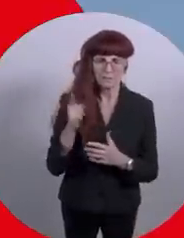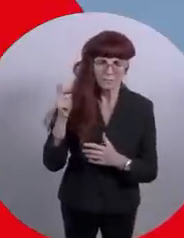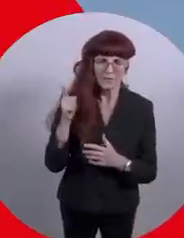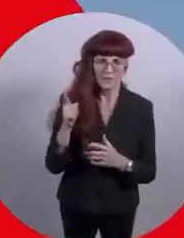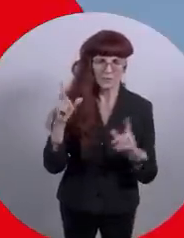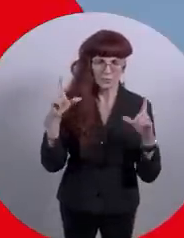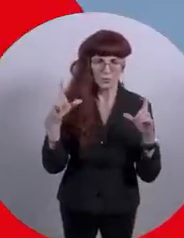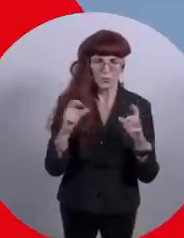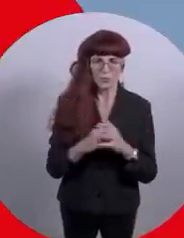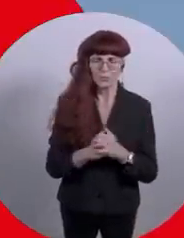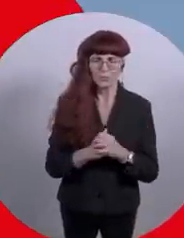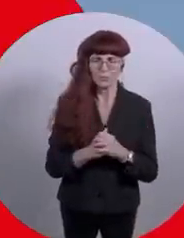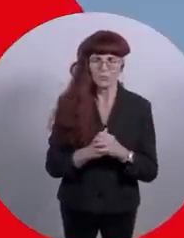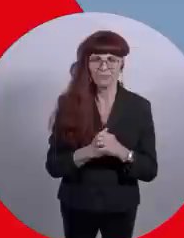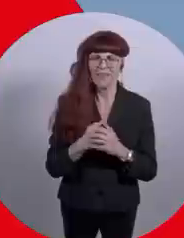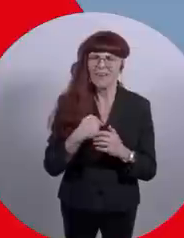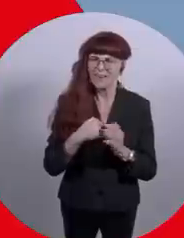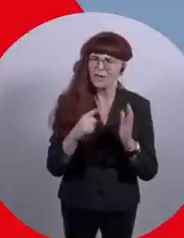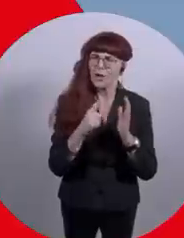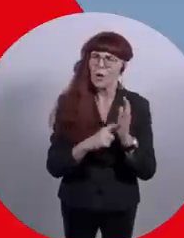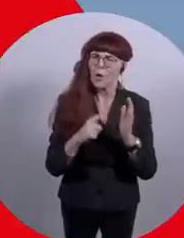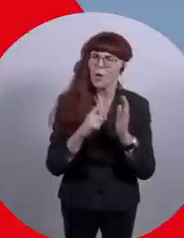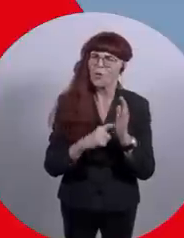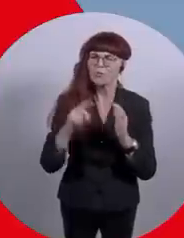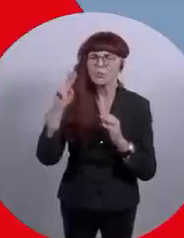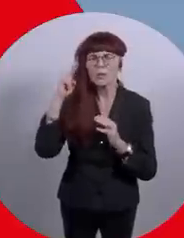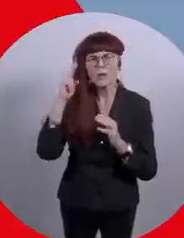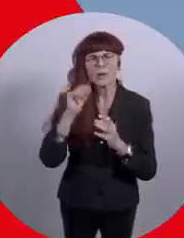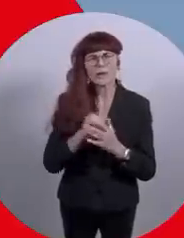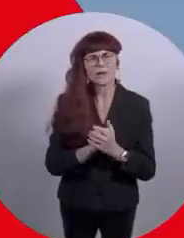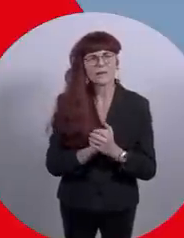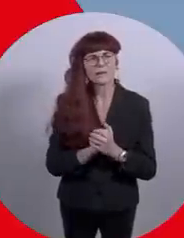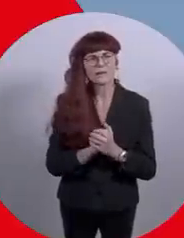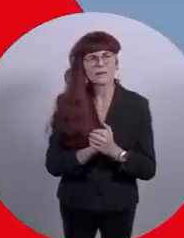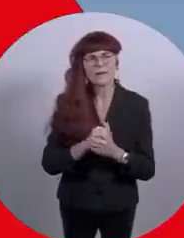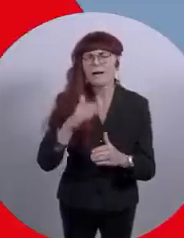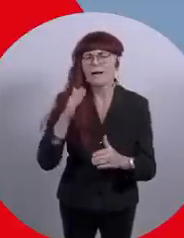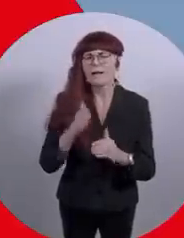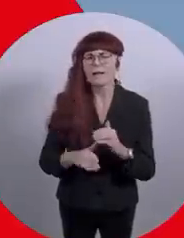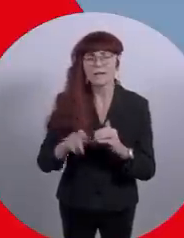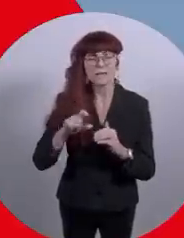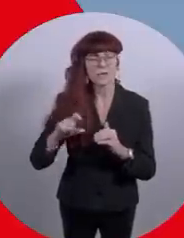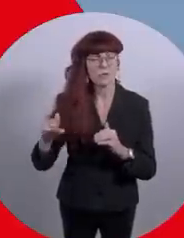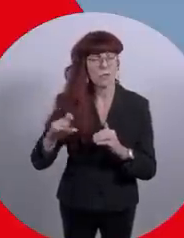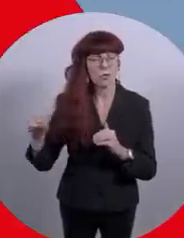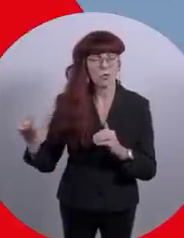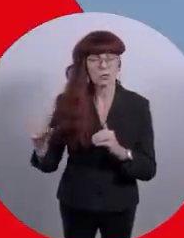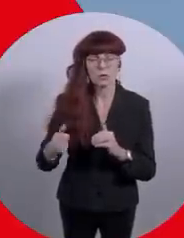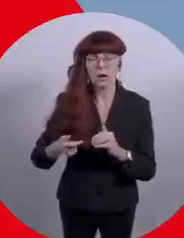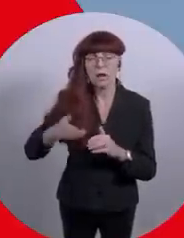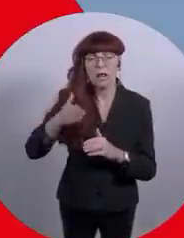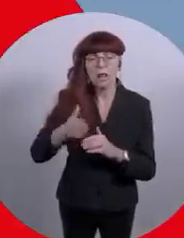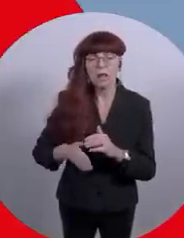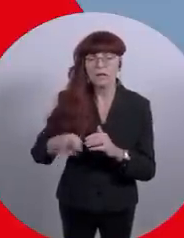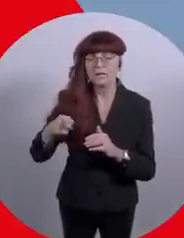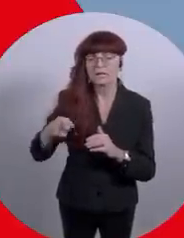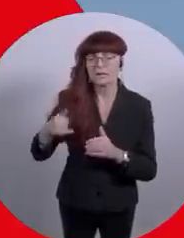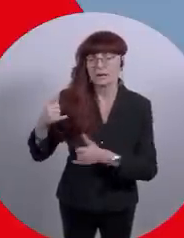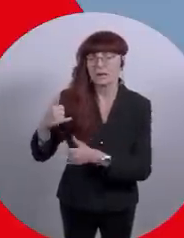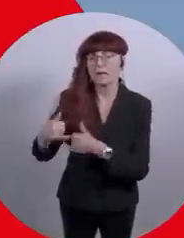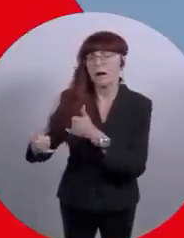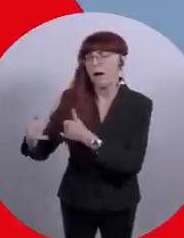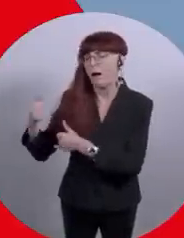nicht nur in den letzten Wochen sondern auch in den letzten Monaten in den letzten Jahren in aller